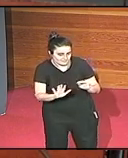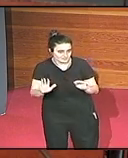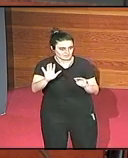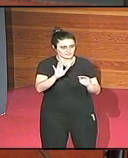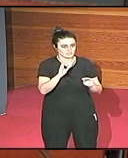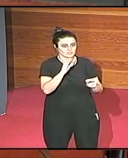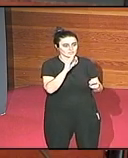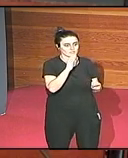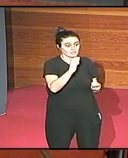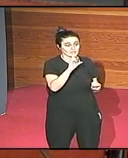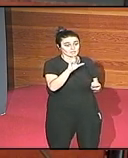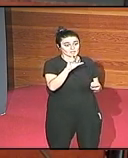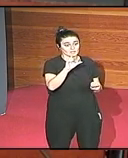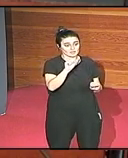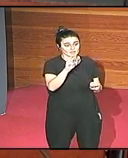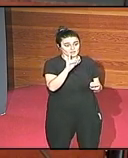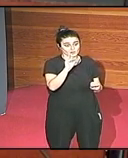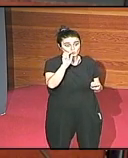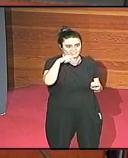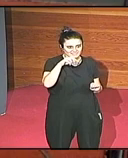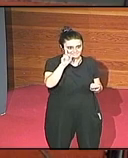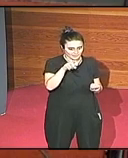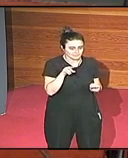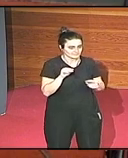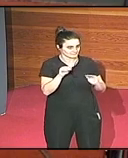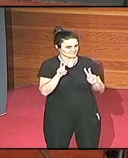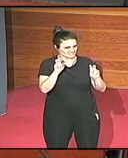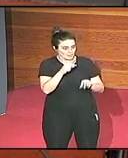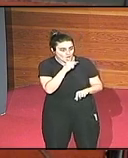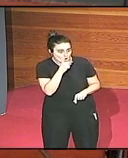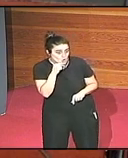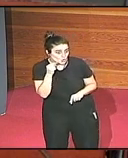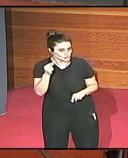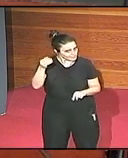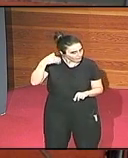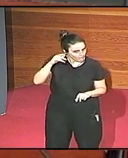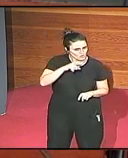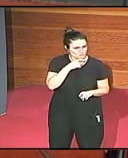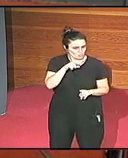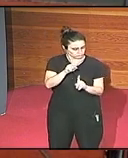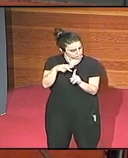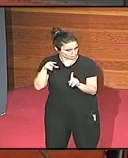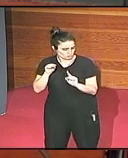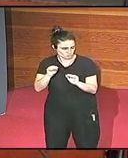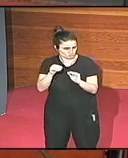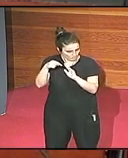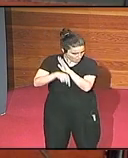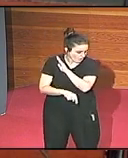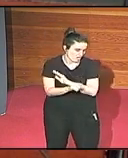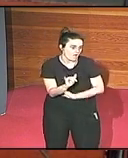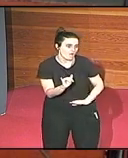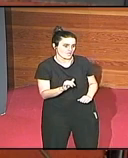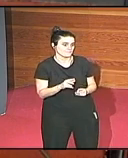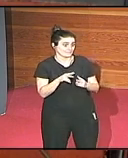Carmen Claudin dago egunotan hemen, ez? Ba, Errusia, Soviet Batasun hoia ezagutu nahi olin baduzu, berak ere oso ikuspegi sakona du horren inguruan,